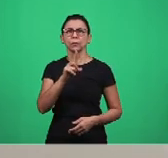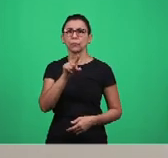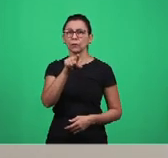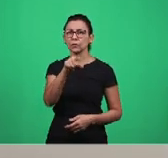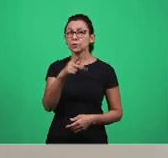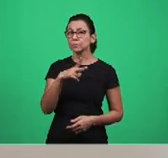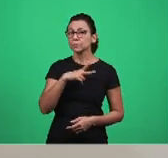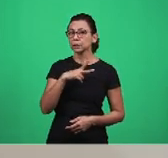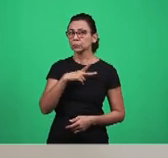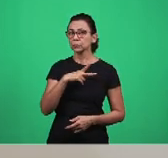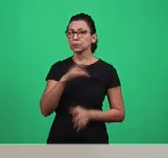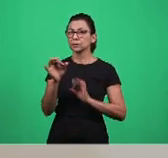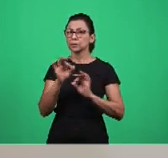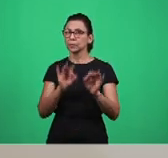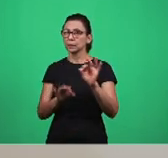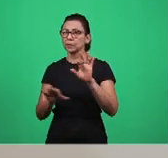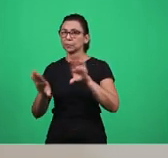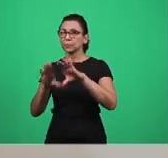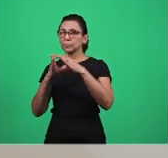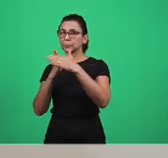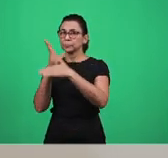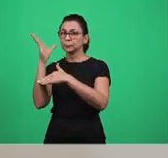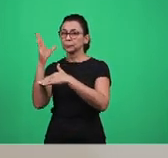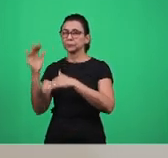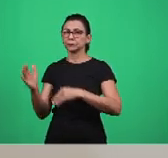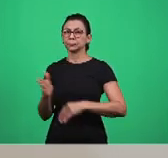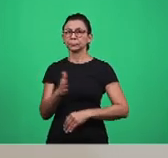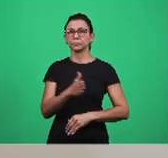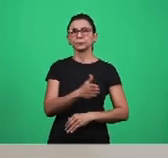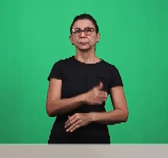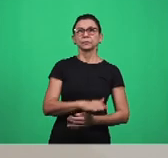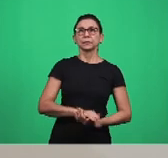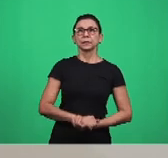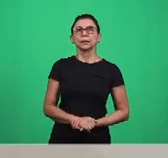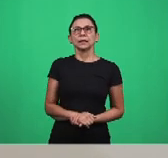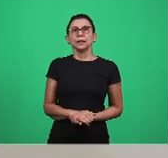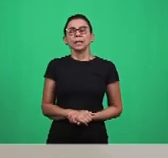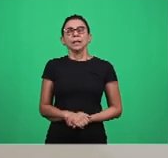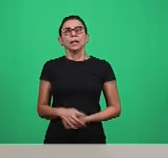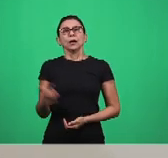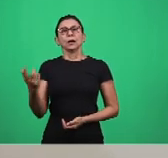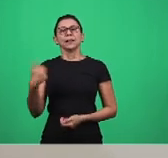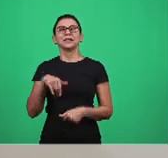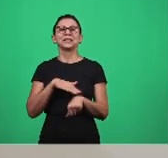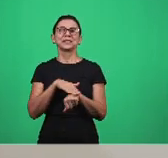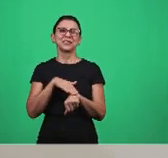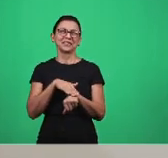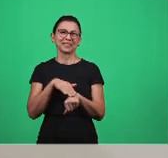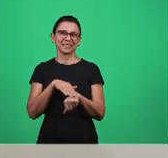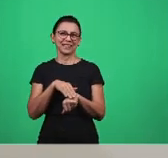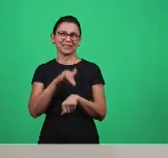Maintenant, je veux avoir une conversation avec Isaac. J'ai des amis ici.